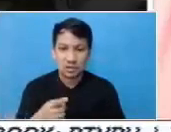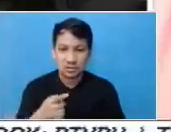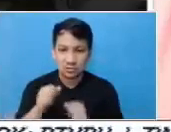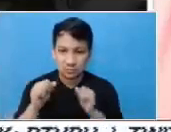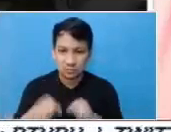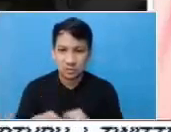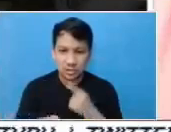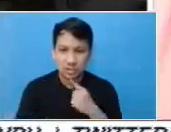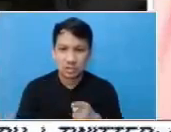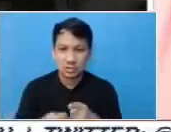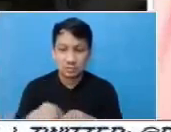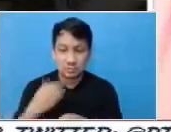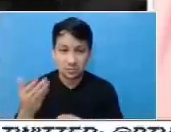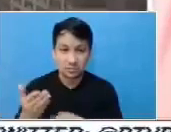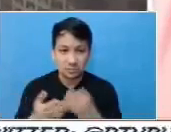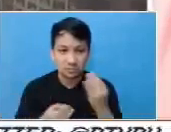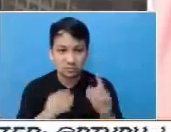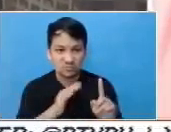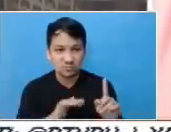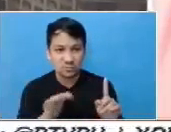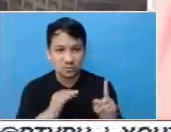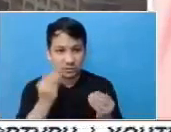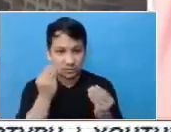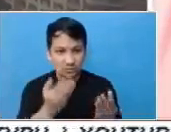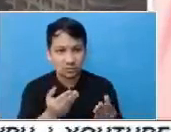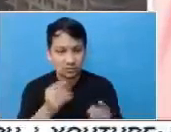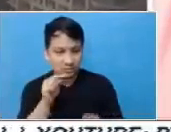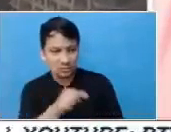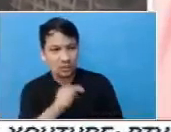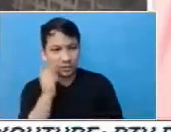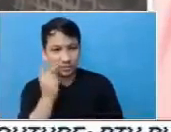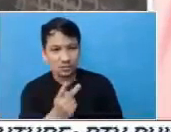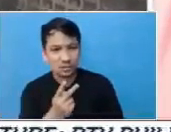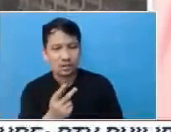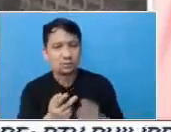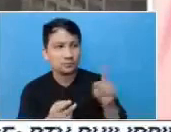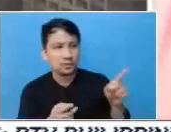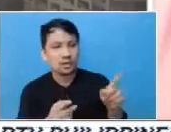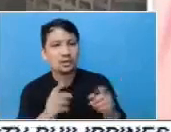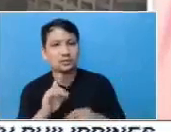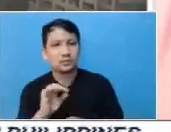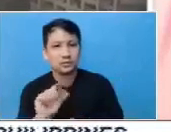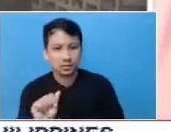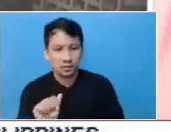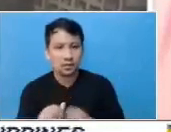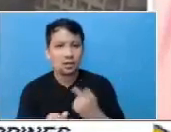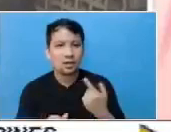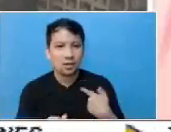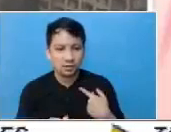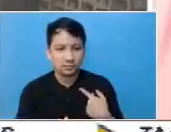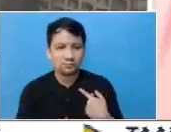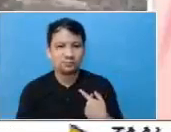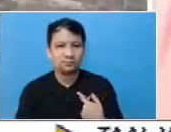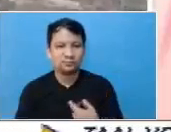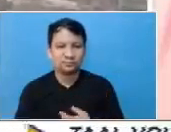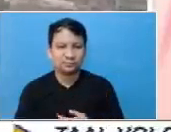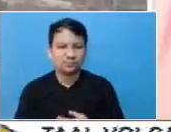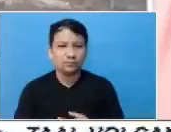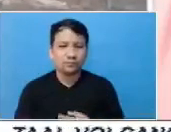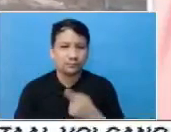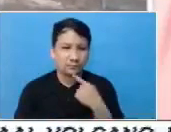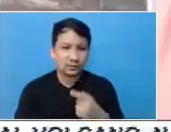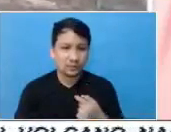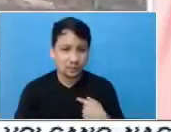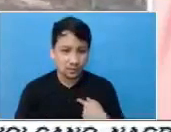makikita mo lalo sa umaga yung grayish na pollution. Yeah. Galing po yan sa mga emission ng vehicle, syempre na-evaporate yung tubig dahil